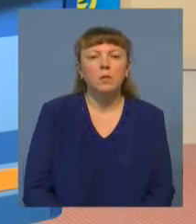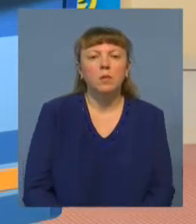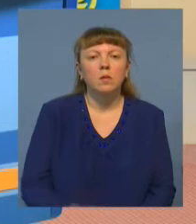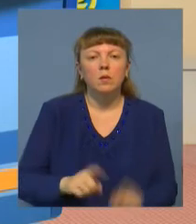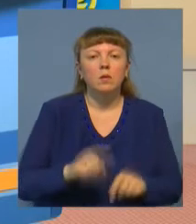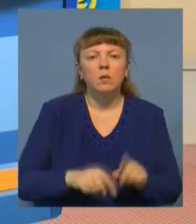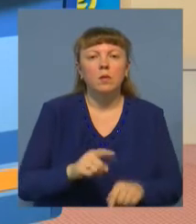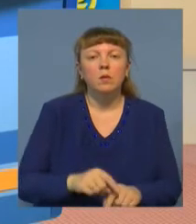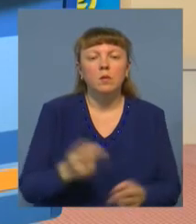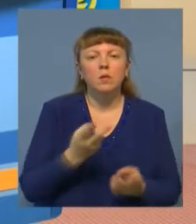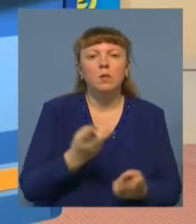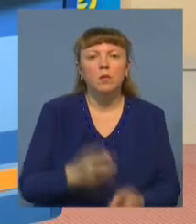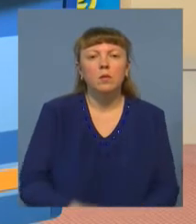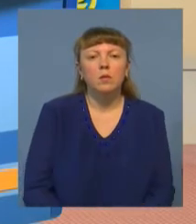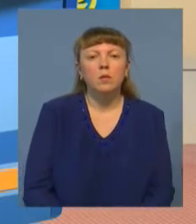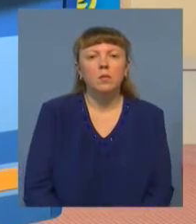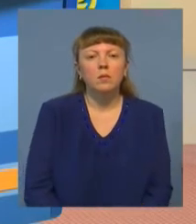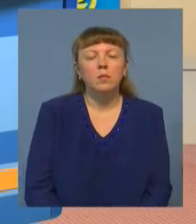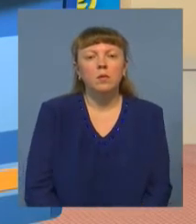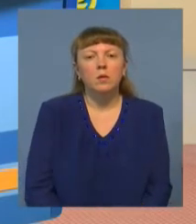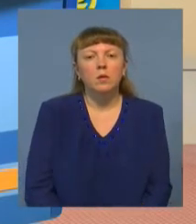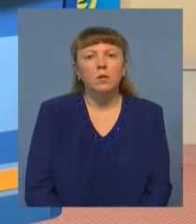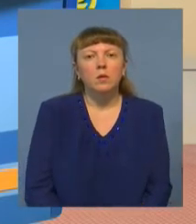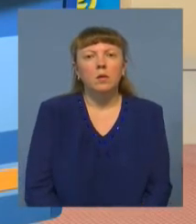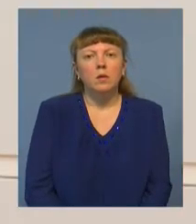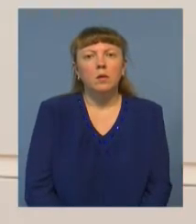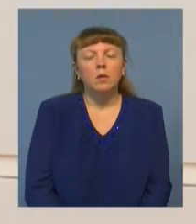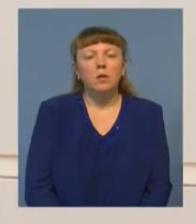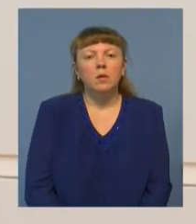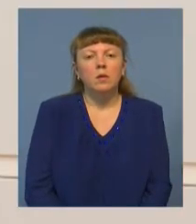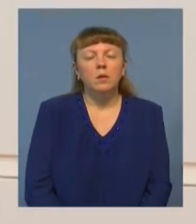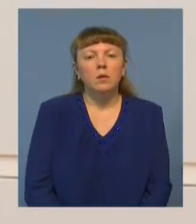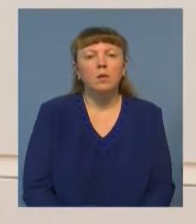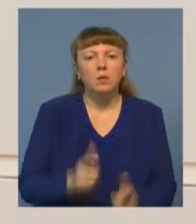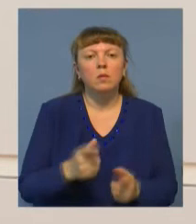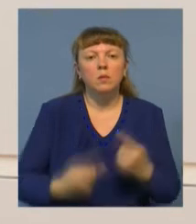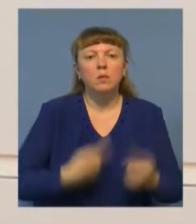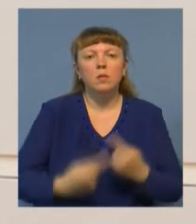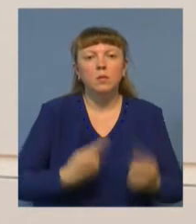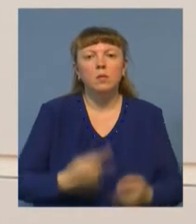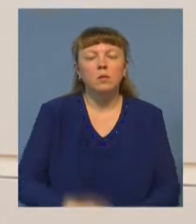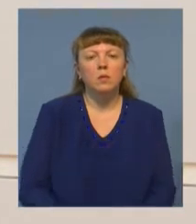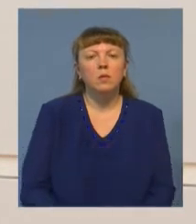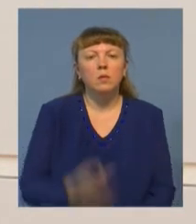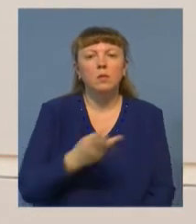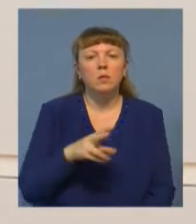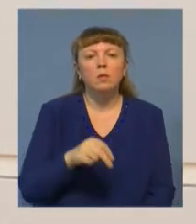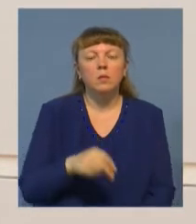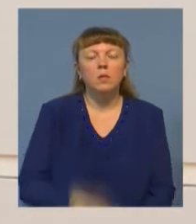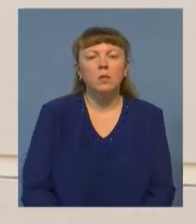родственных отношений вот прям необходимо? Но в основном факт родственных отношений необходим для вступления в наследство, либо вот для